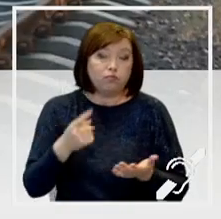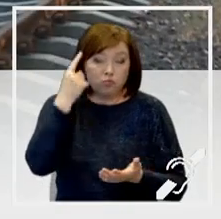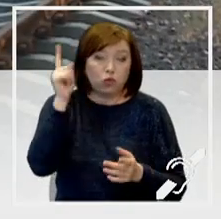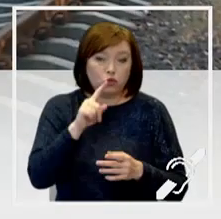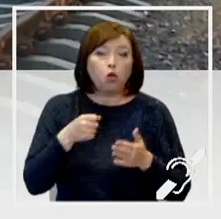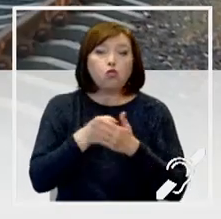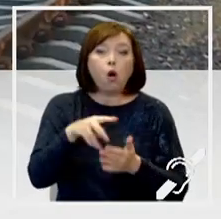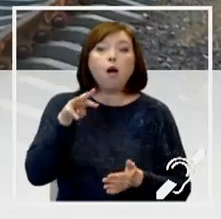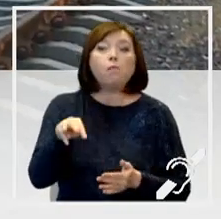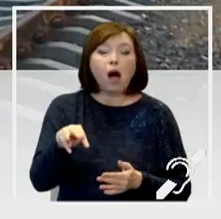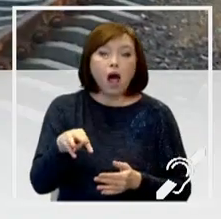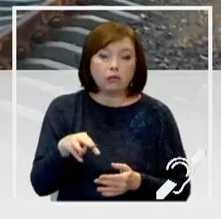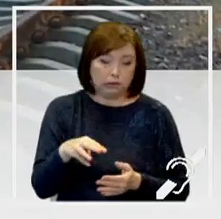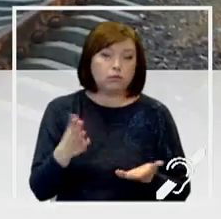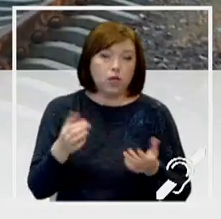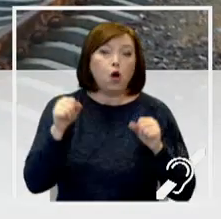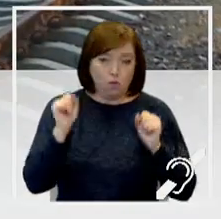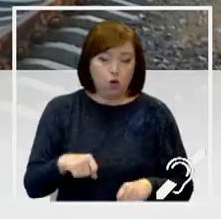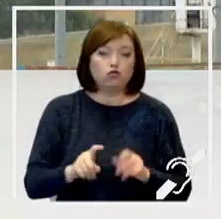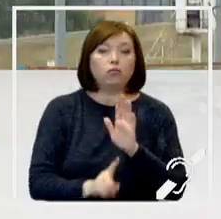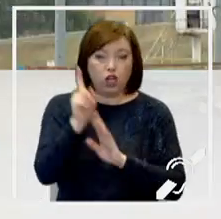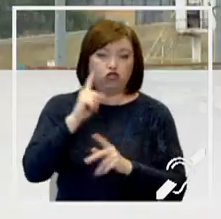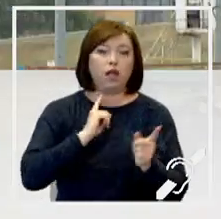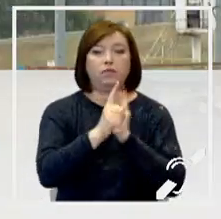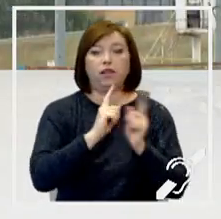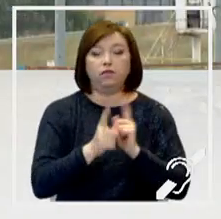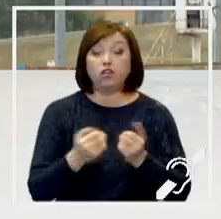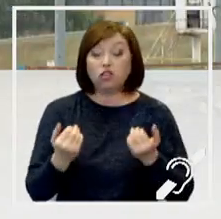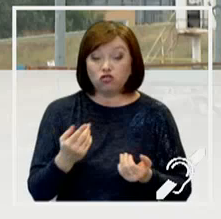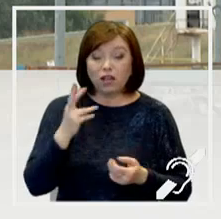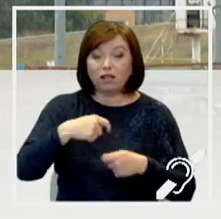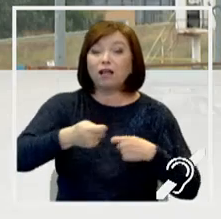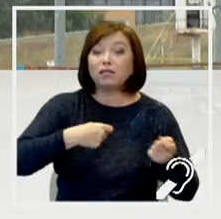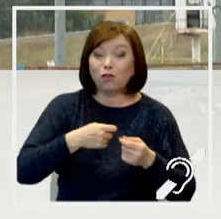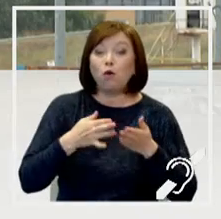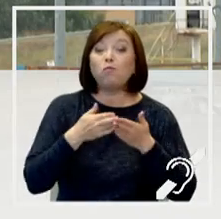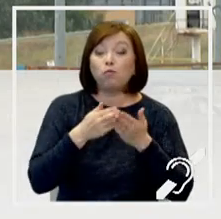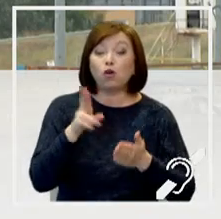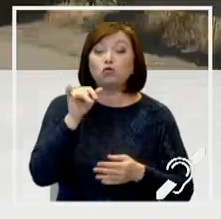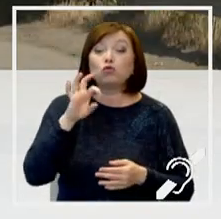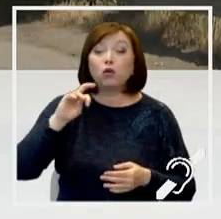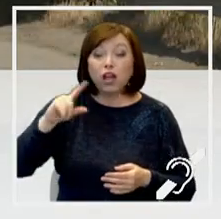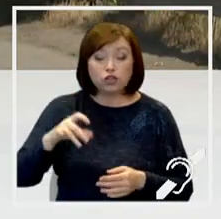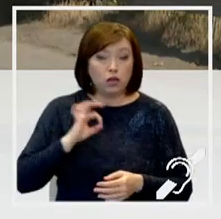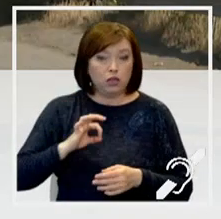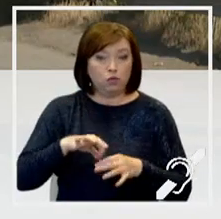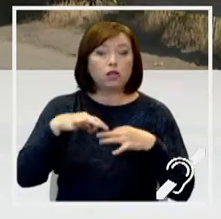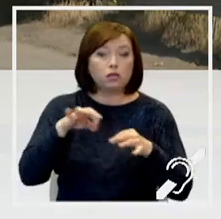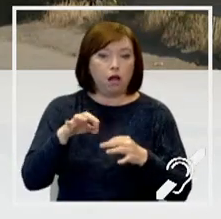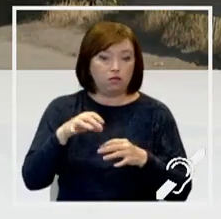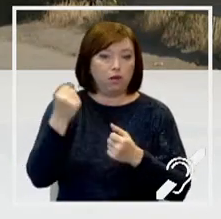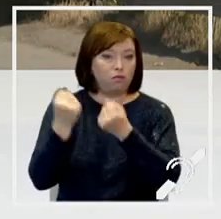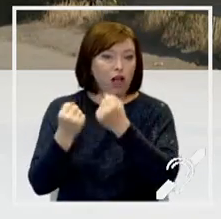luna martie avem șanse să reluăm circulația. Acum, pentru comerțul cu portul Giurgiulești, se folosește în mare parte transportul